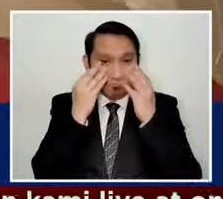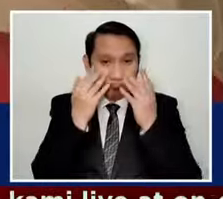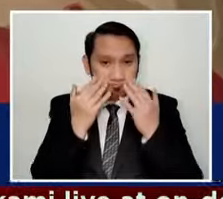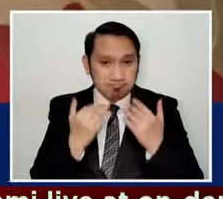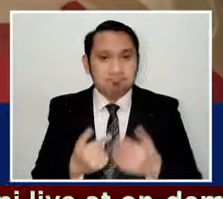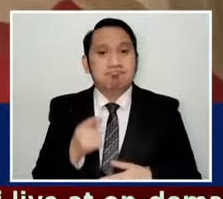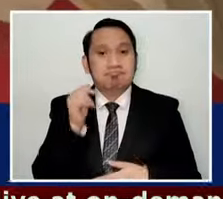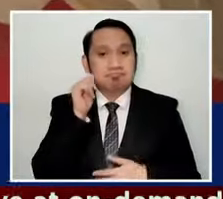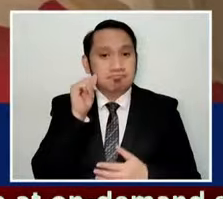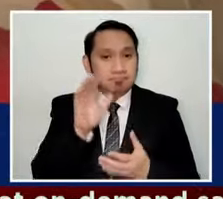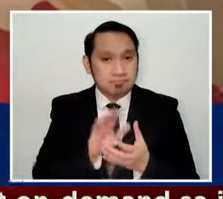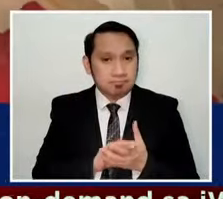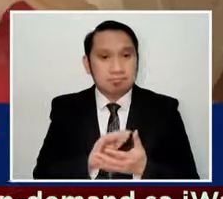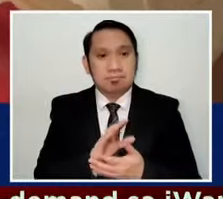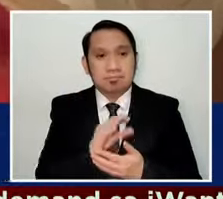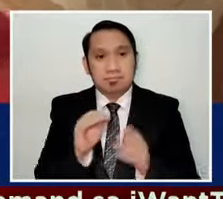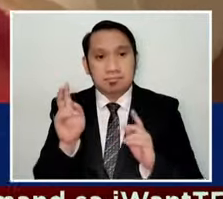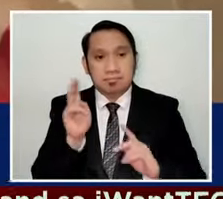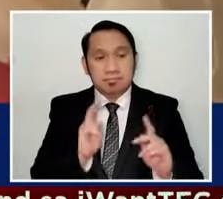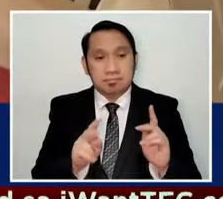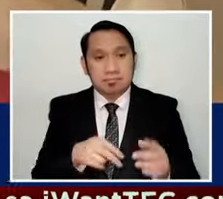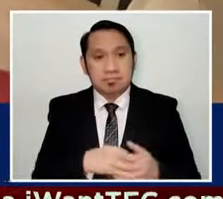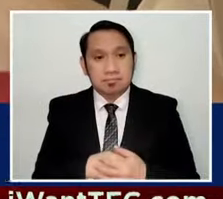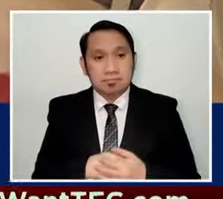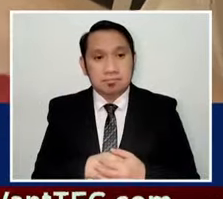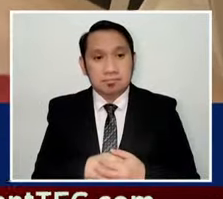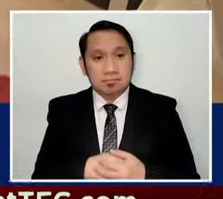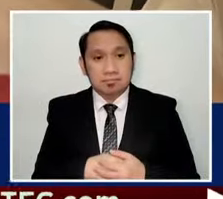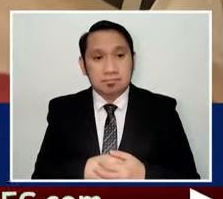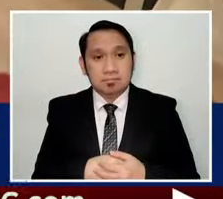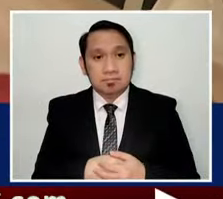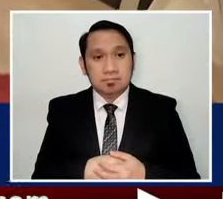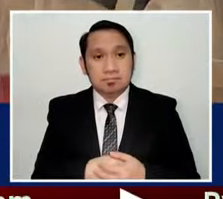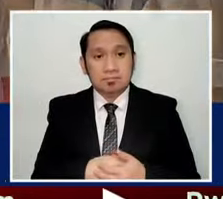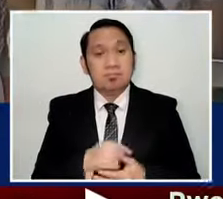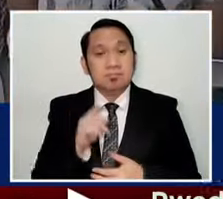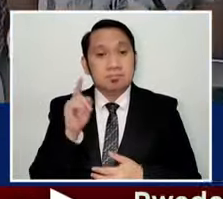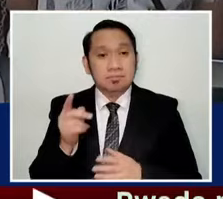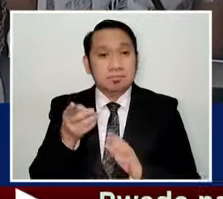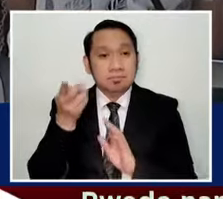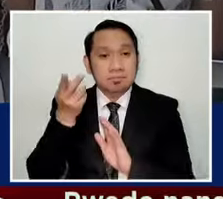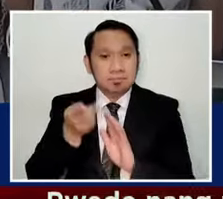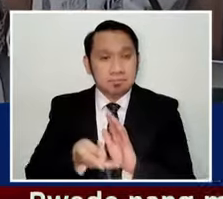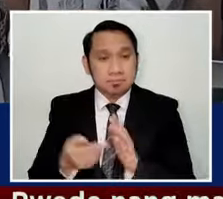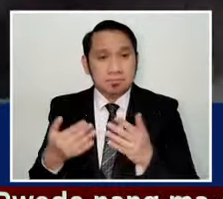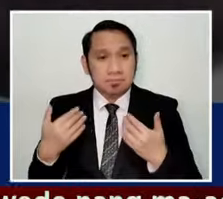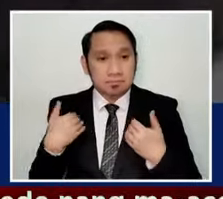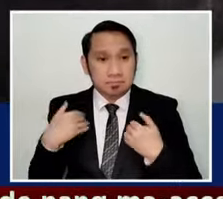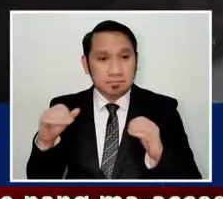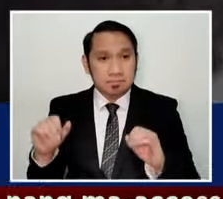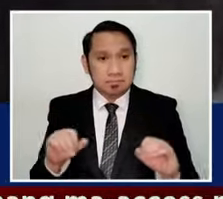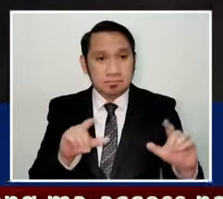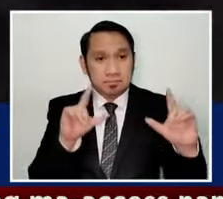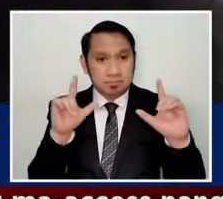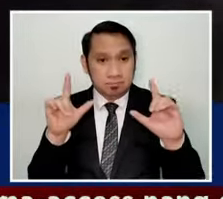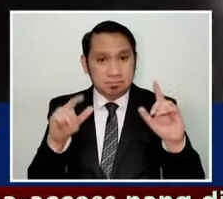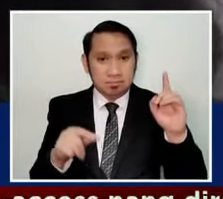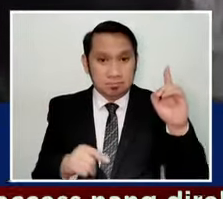Janis at mga taga-suporta. Habang idinaraos ang libing sa Shaton, may live streaming sa Kapitolyo sa Dumaguete